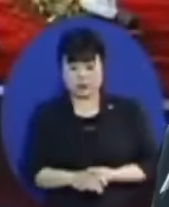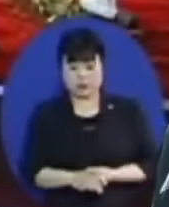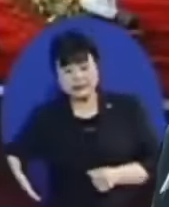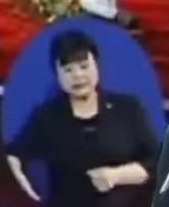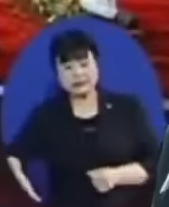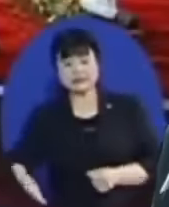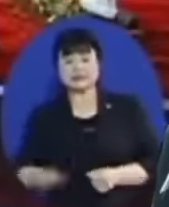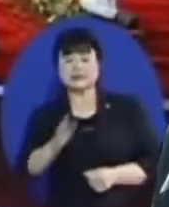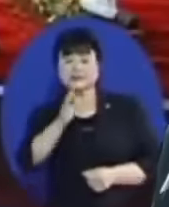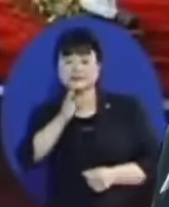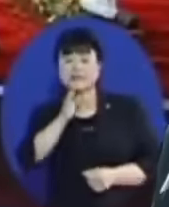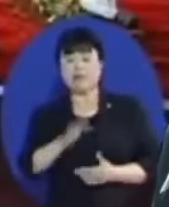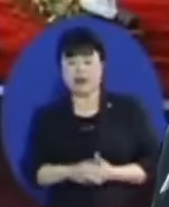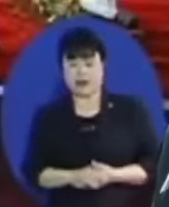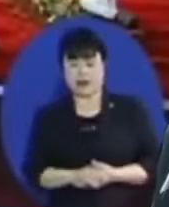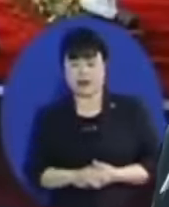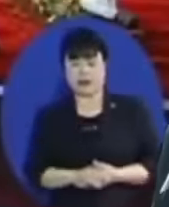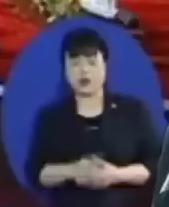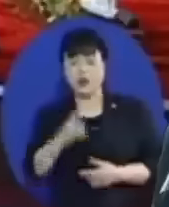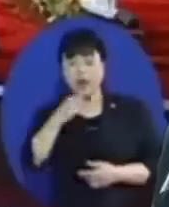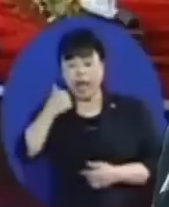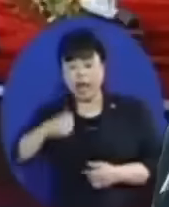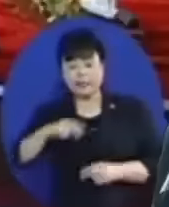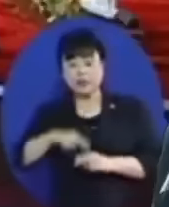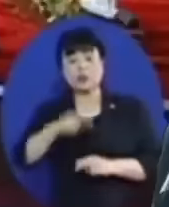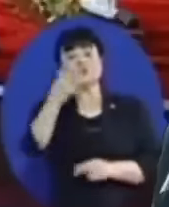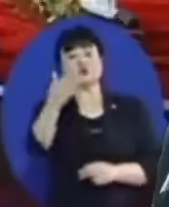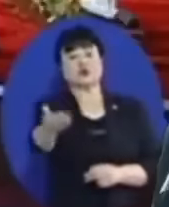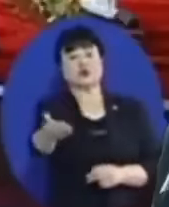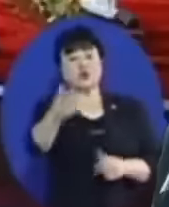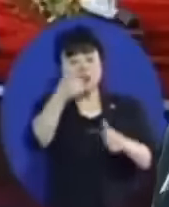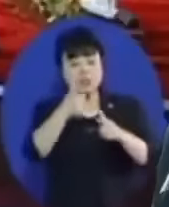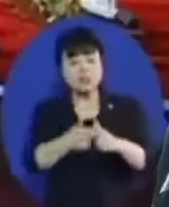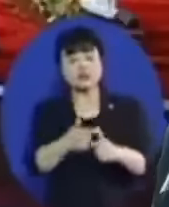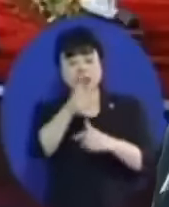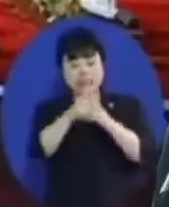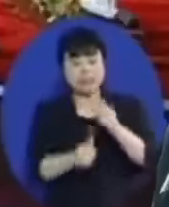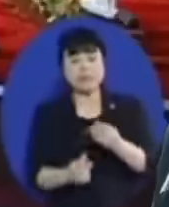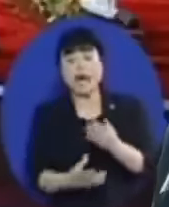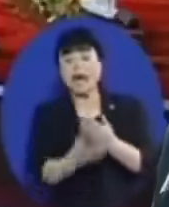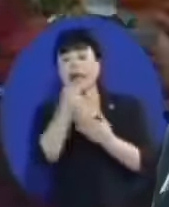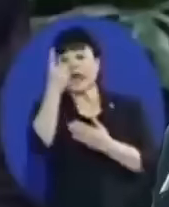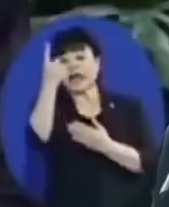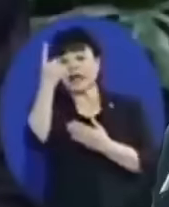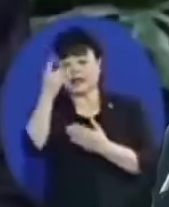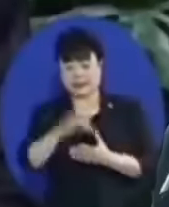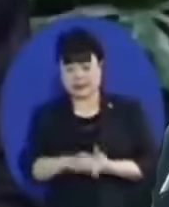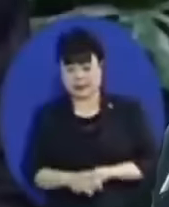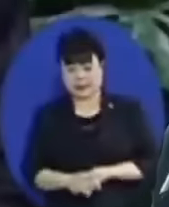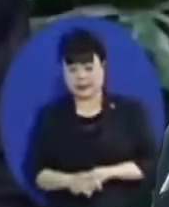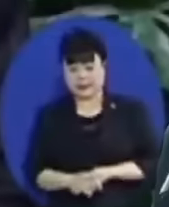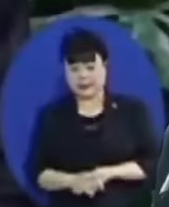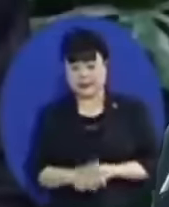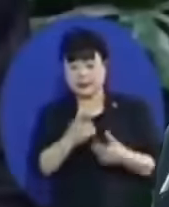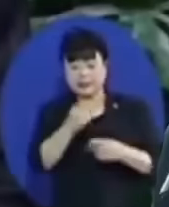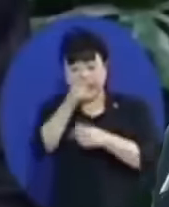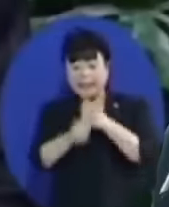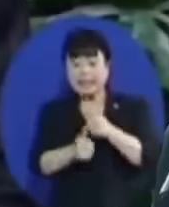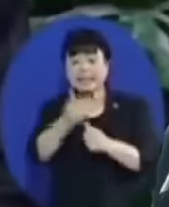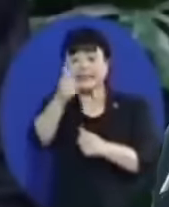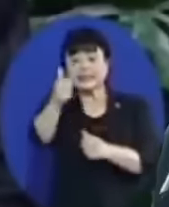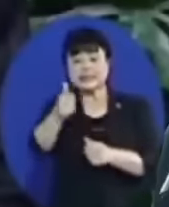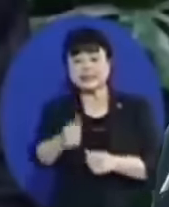자기의 변신체인 독생자를 주신 것입니다. 예수님과 하나님은 하나인 것입니다. 그와 같이 하나님이